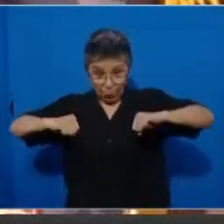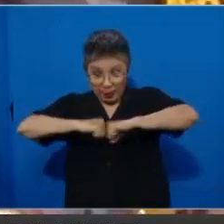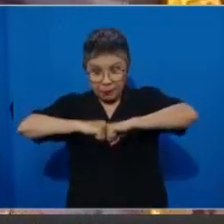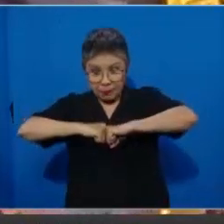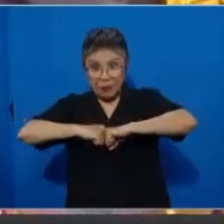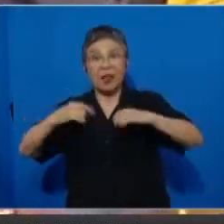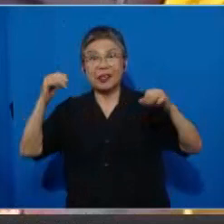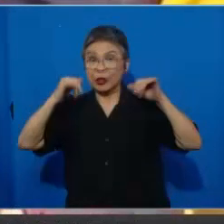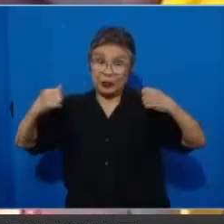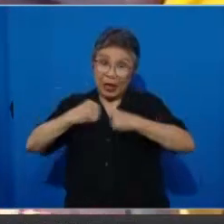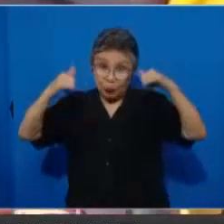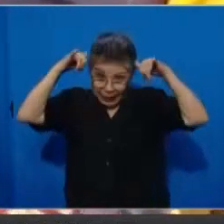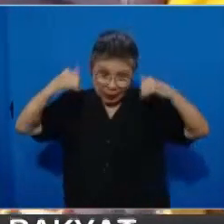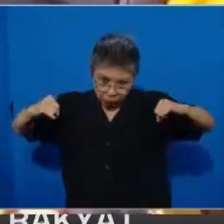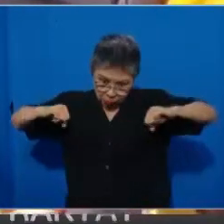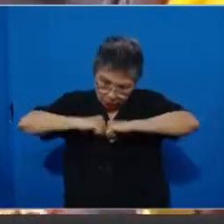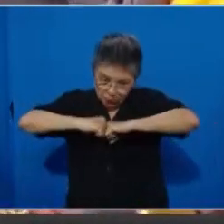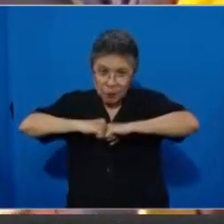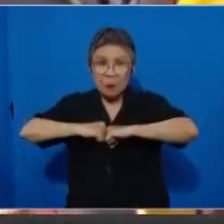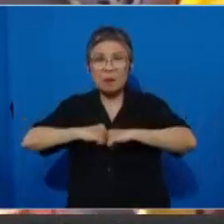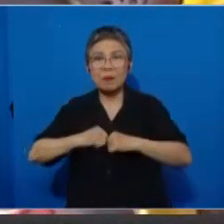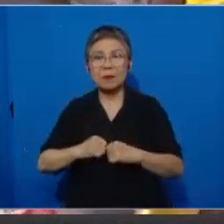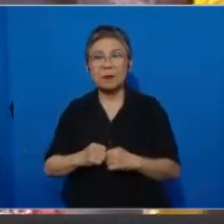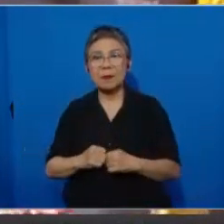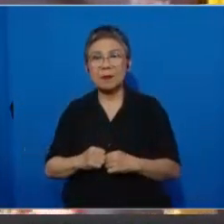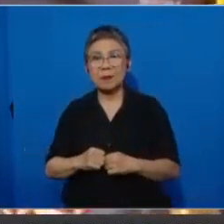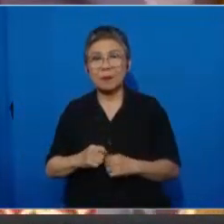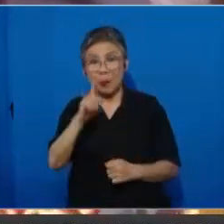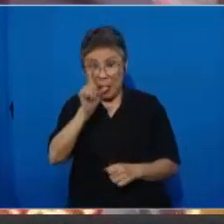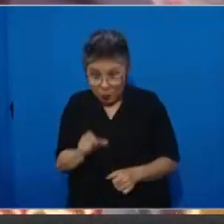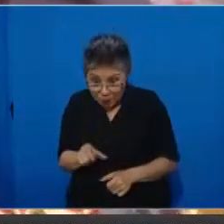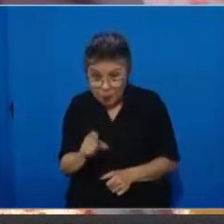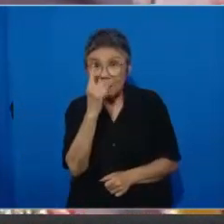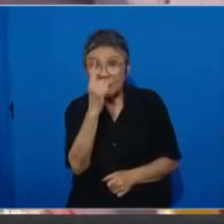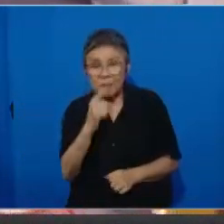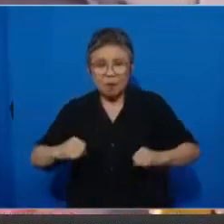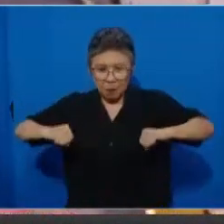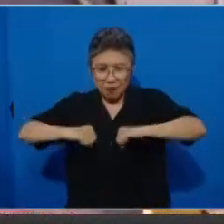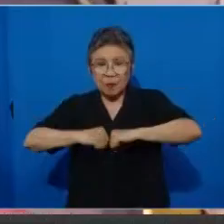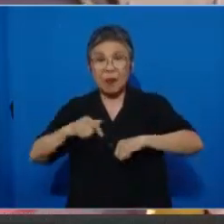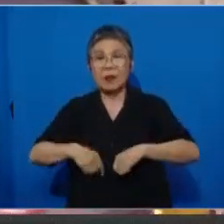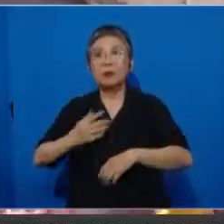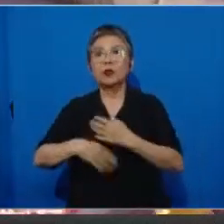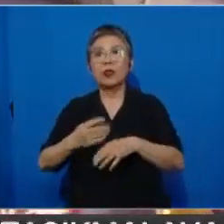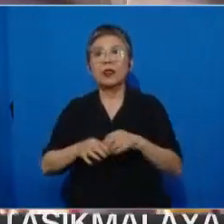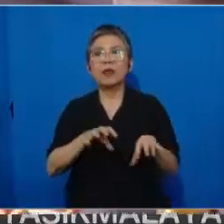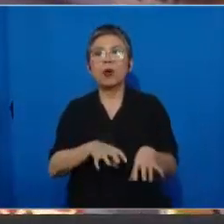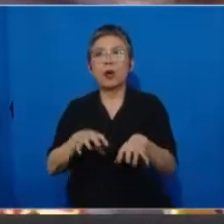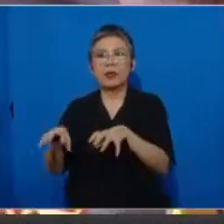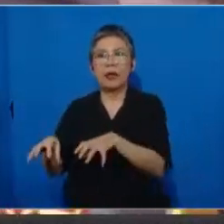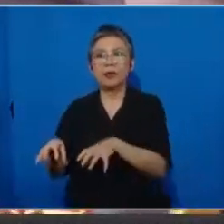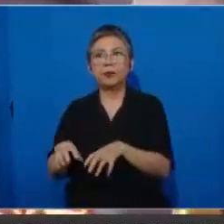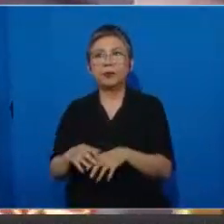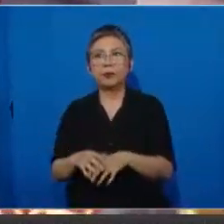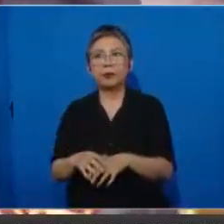kereta Turangga dengan kereta lokal, dan saat ini sedang proses evakuasi yang didahului